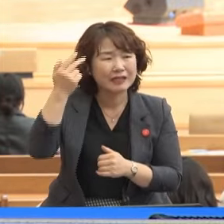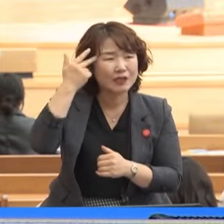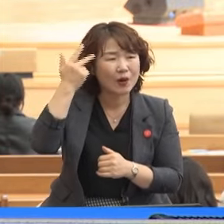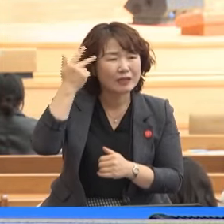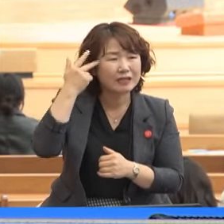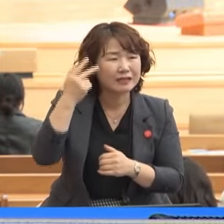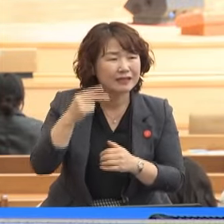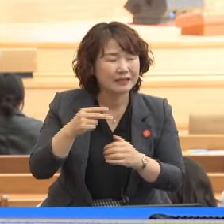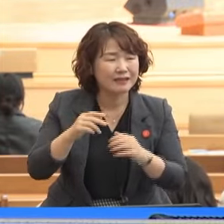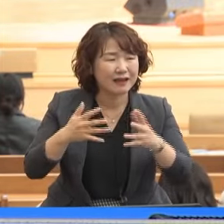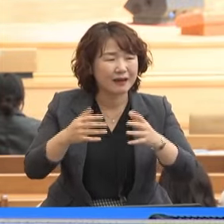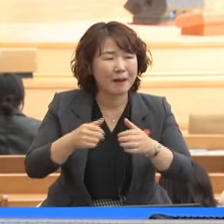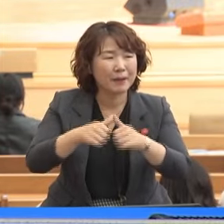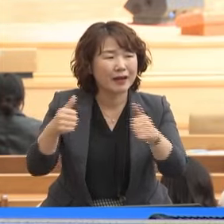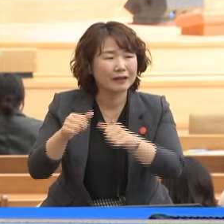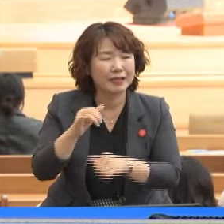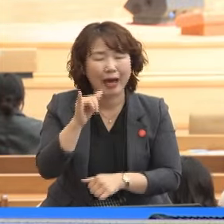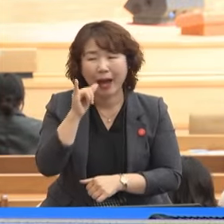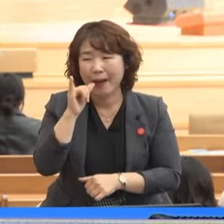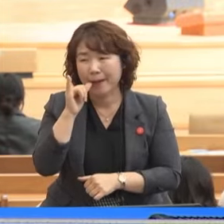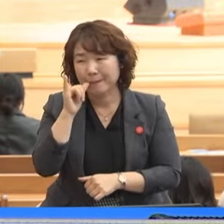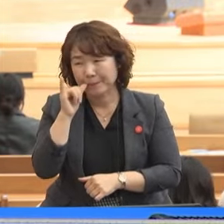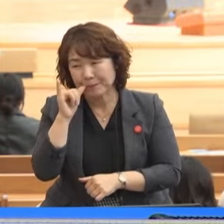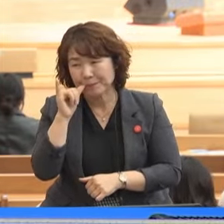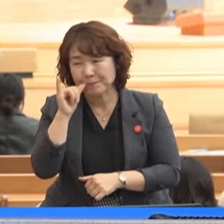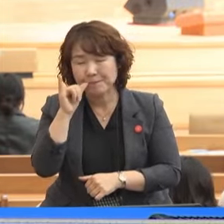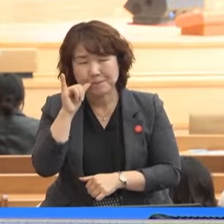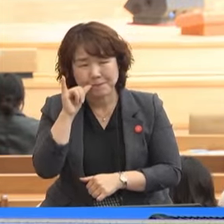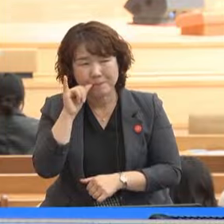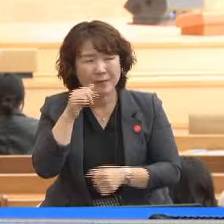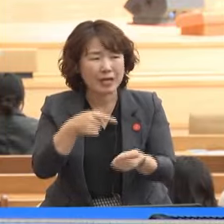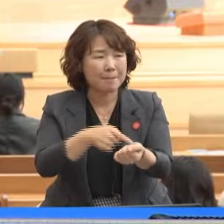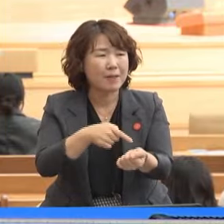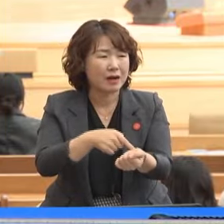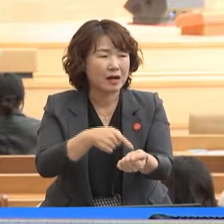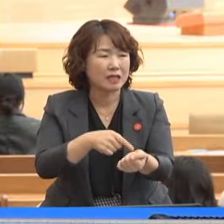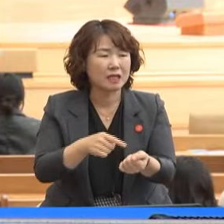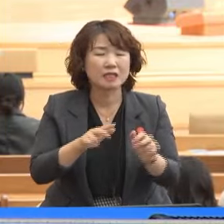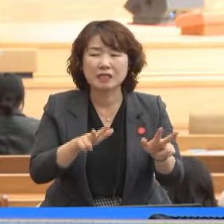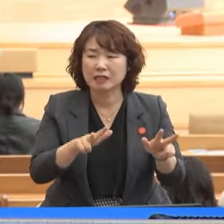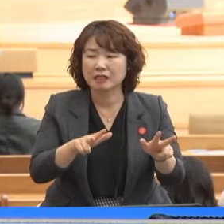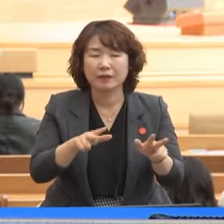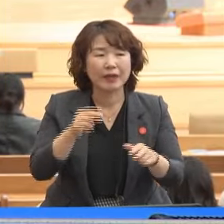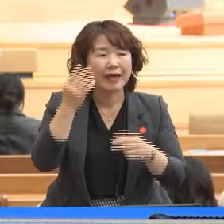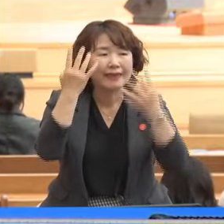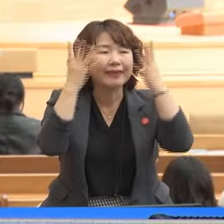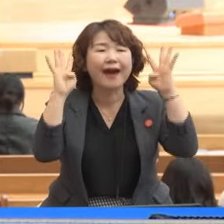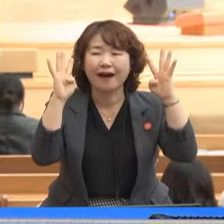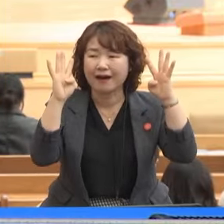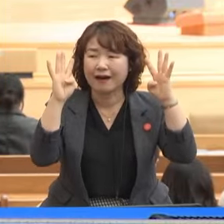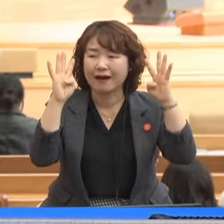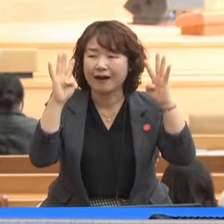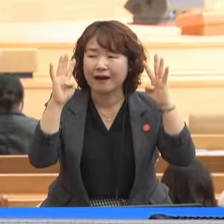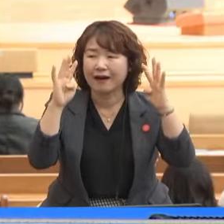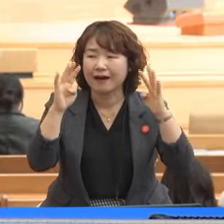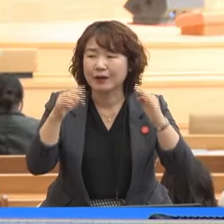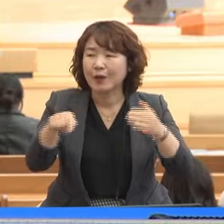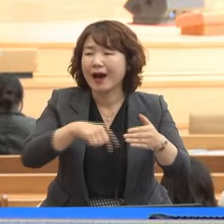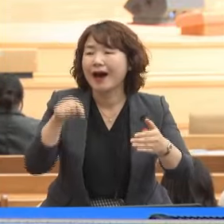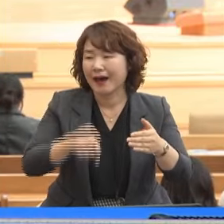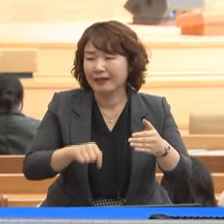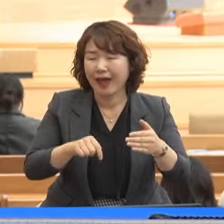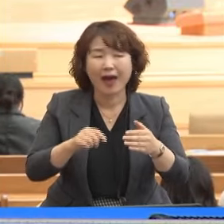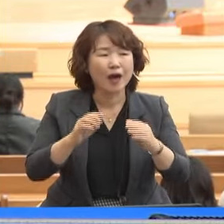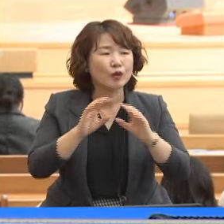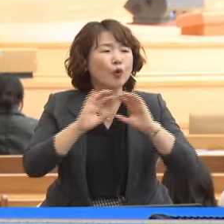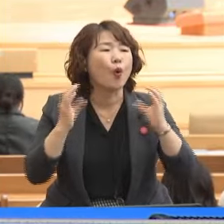세계를 파괴하는 이 마약이, 여러분 대학가의 마약 동아리가 말이 됩니까? 아이를